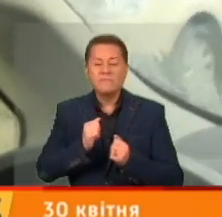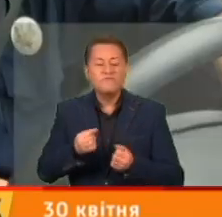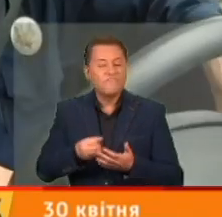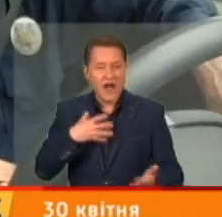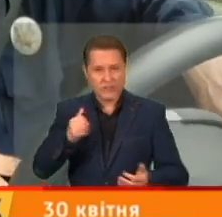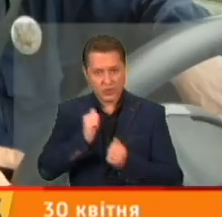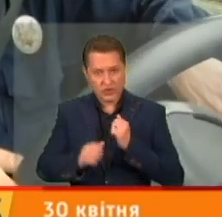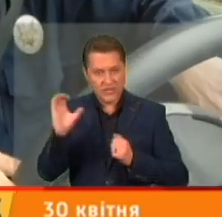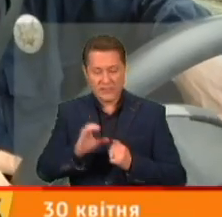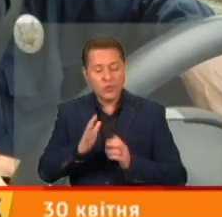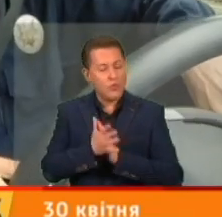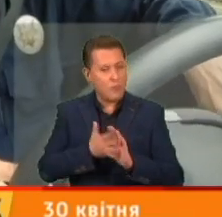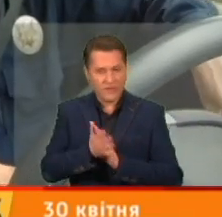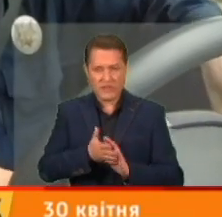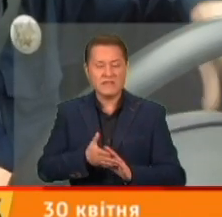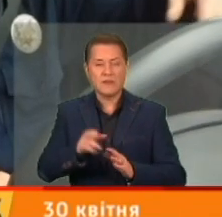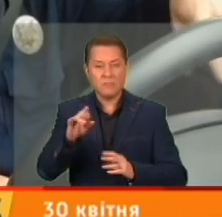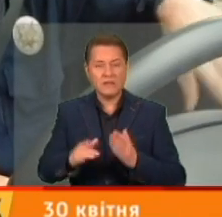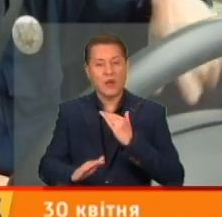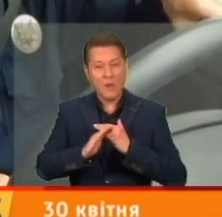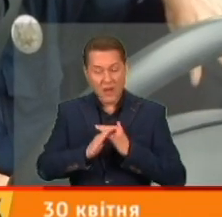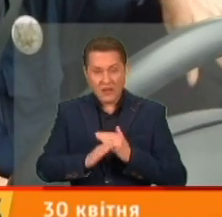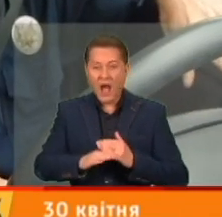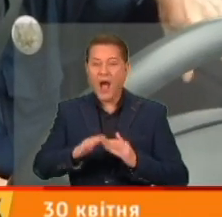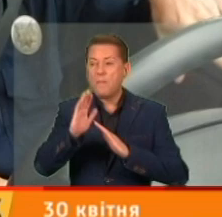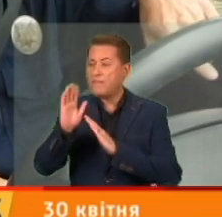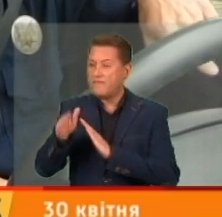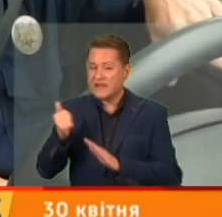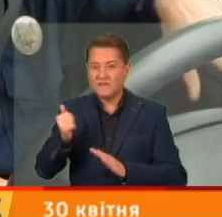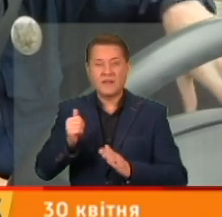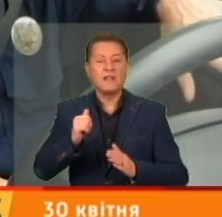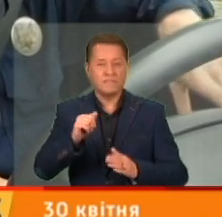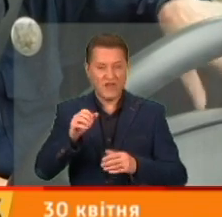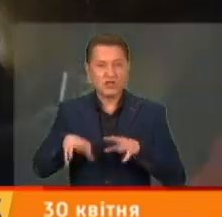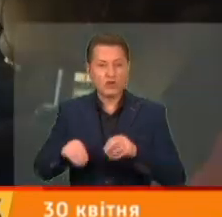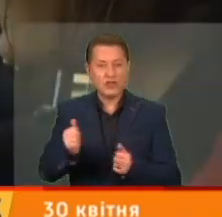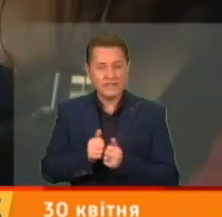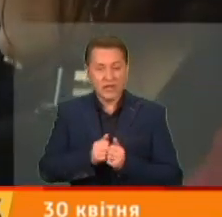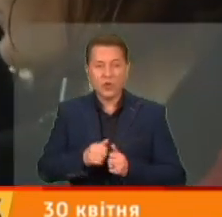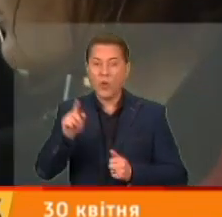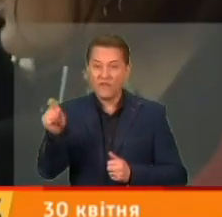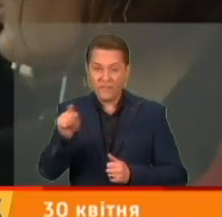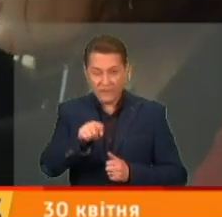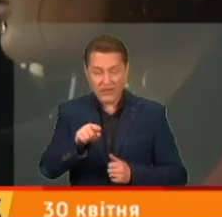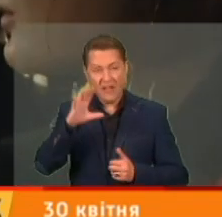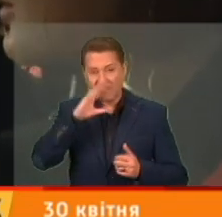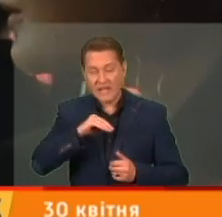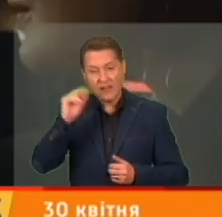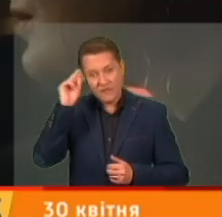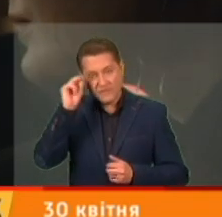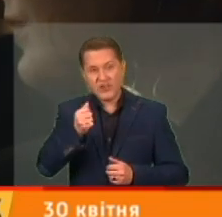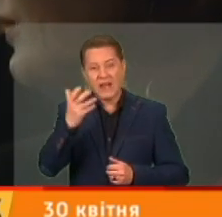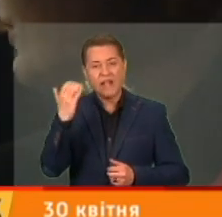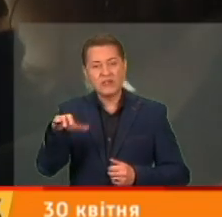секунда, мова жестів дуже допомогла б. Причому визвати вони попросили сусідку. І Євген, і Ірина за час навчання встигли вивчити кілька